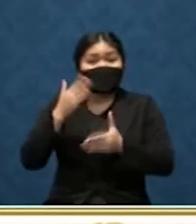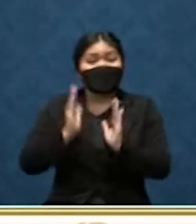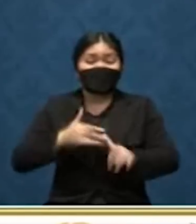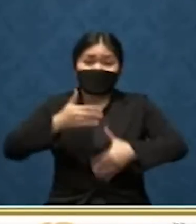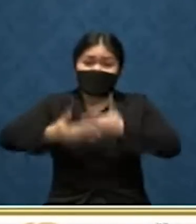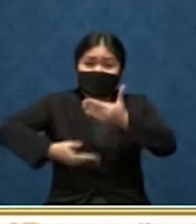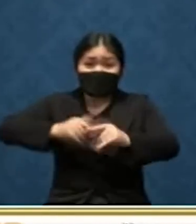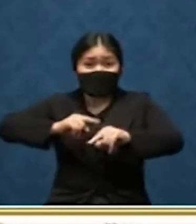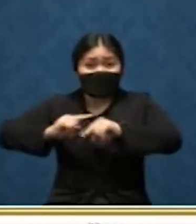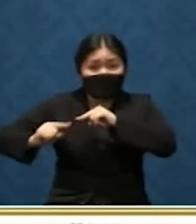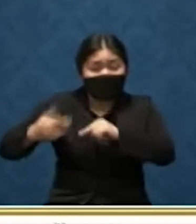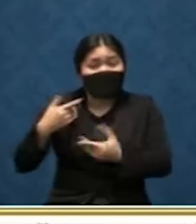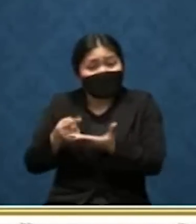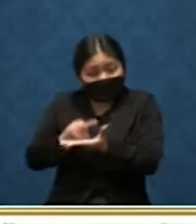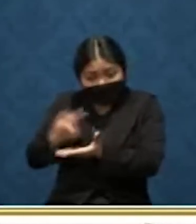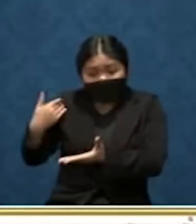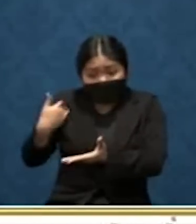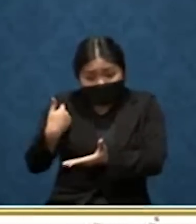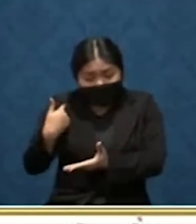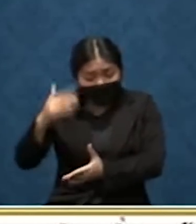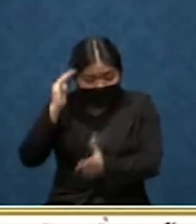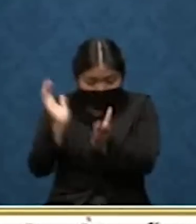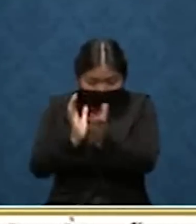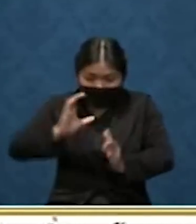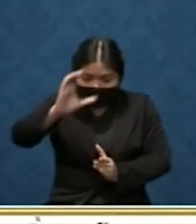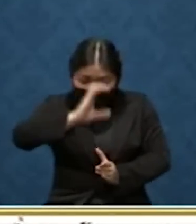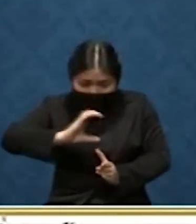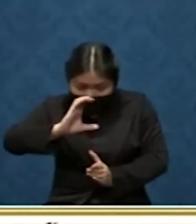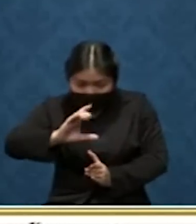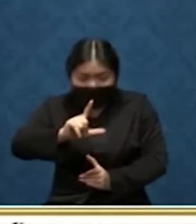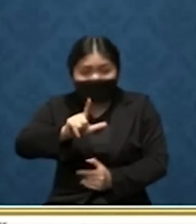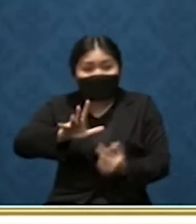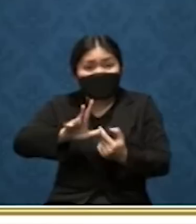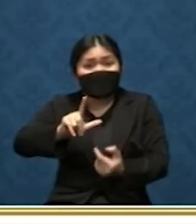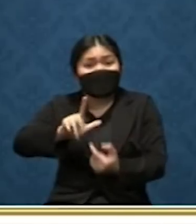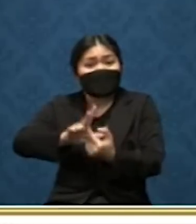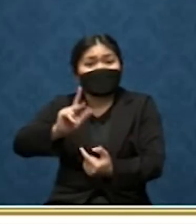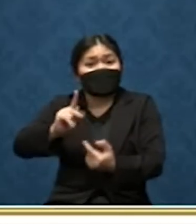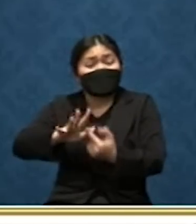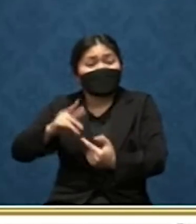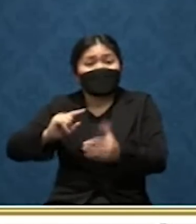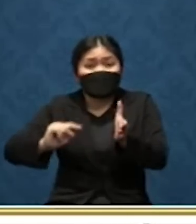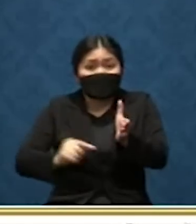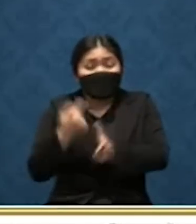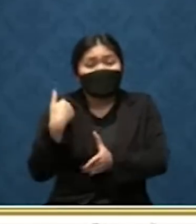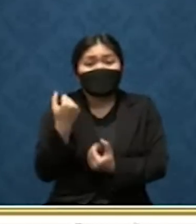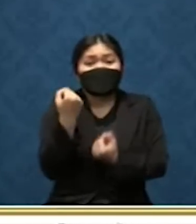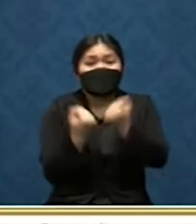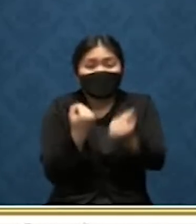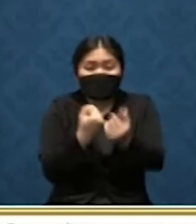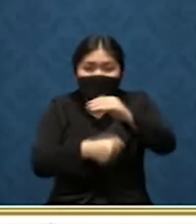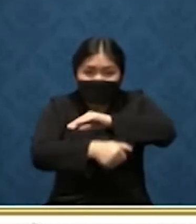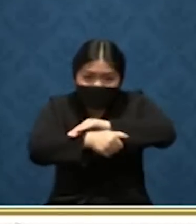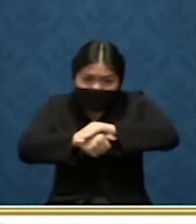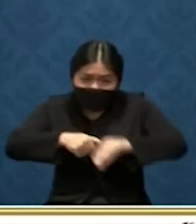มชูประถามพอตำรวจไปค้นย่านลำลุกา เจออย่างแรกเลยครับคือรถแอบขนเล่าเบียน